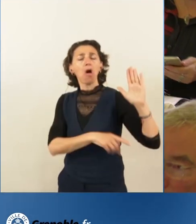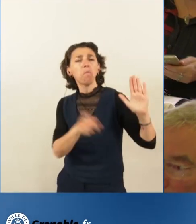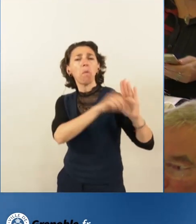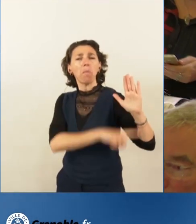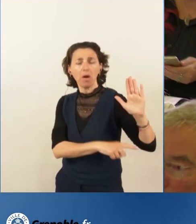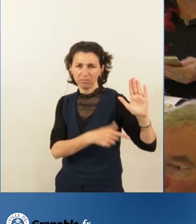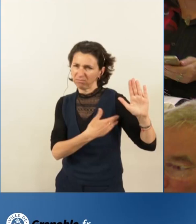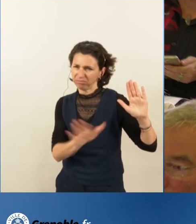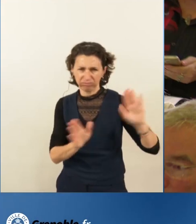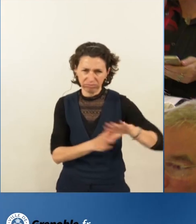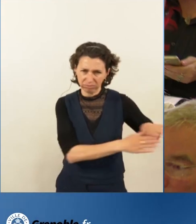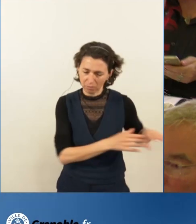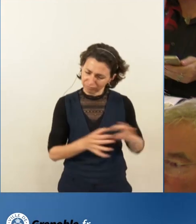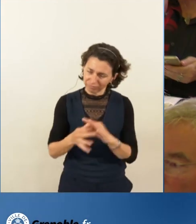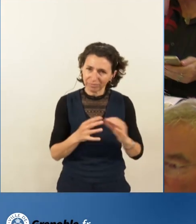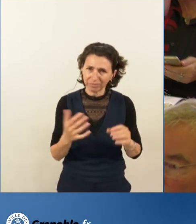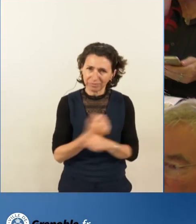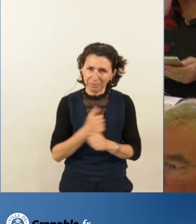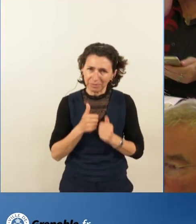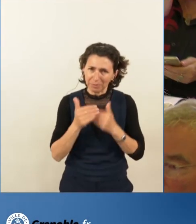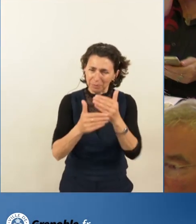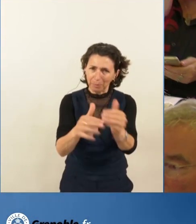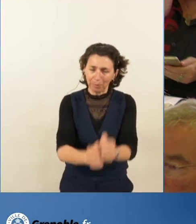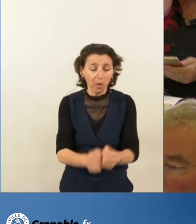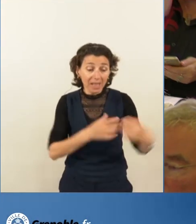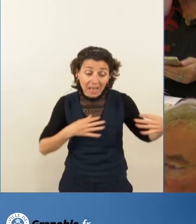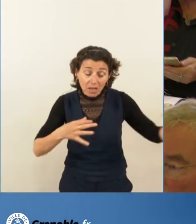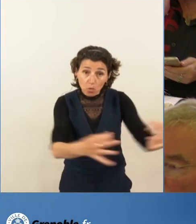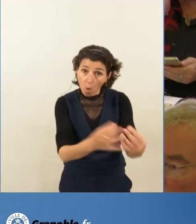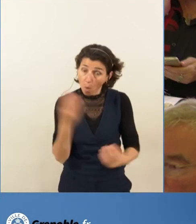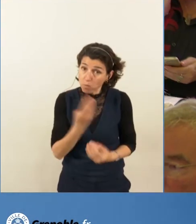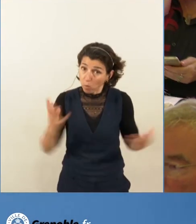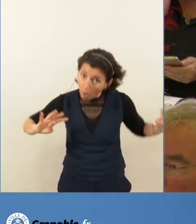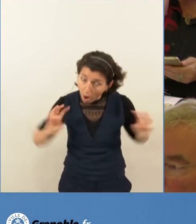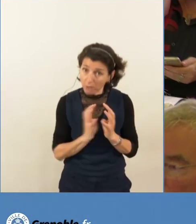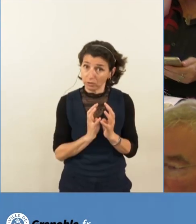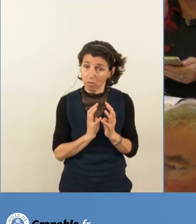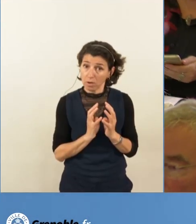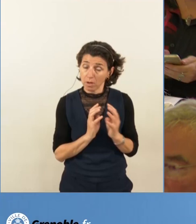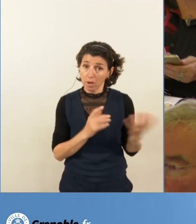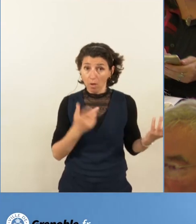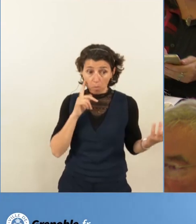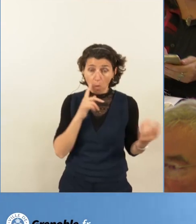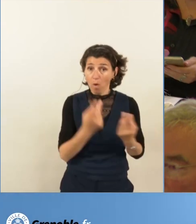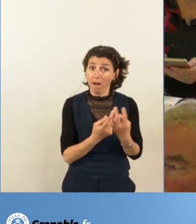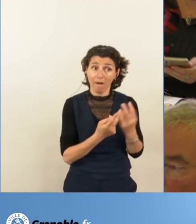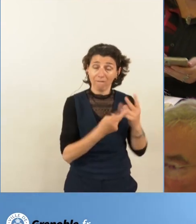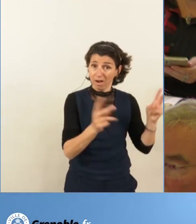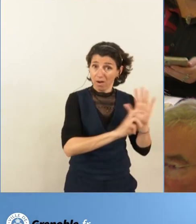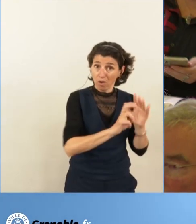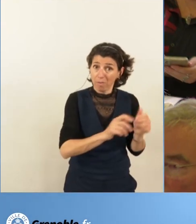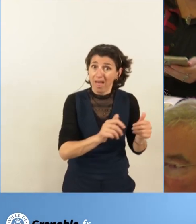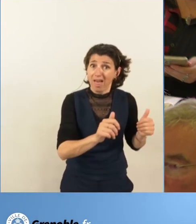rassemblement pour accélérer les transitions car seul la ville de Grenoble prendra du retard et en prend déjà et ce sont les habitants